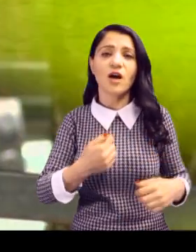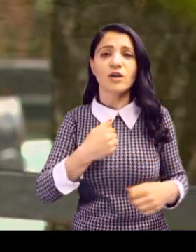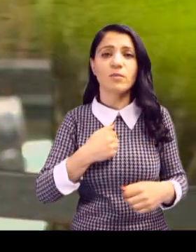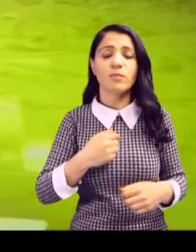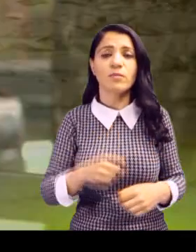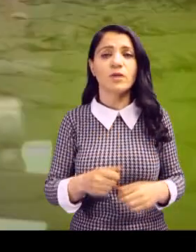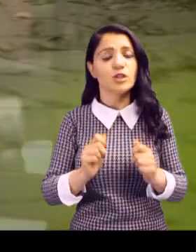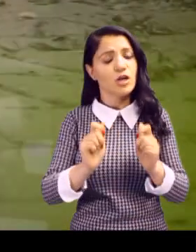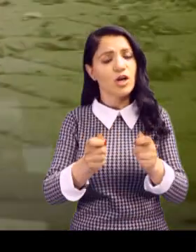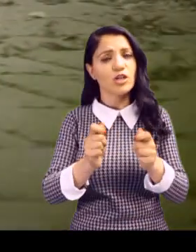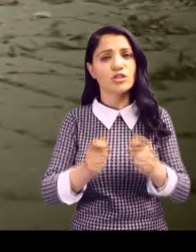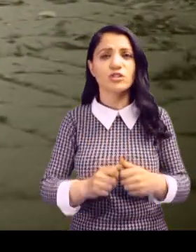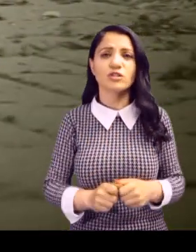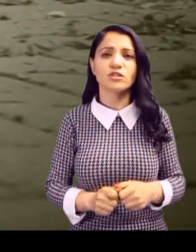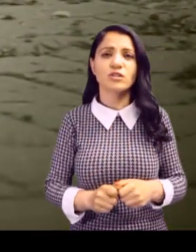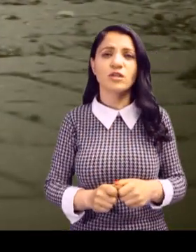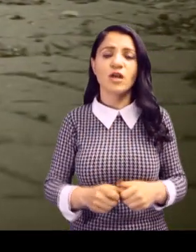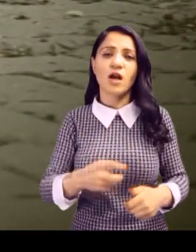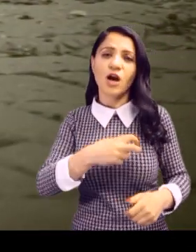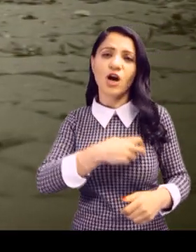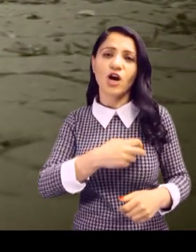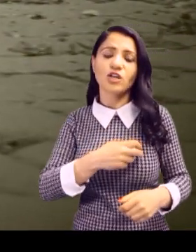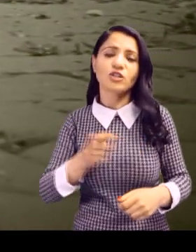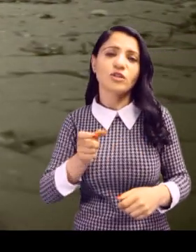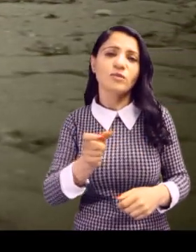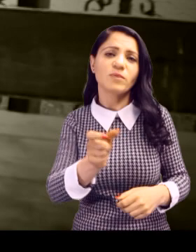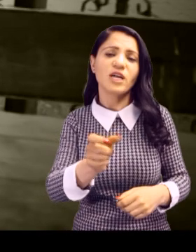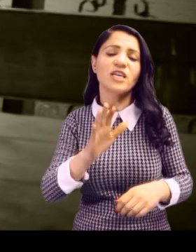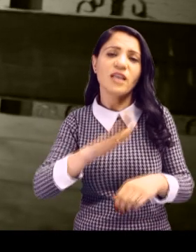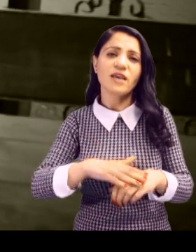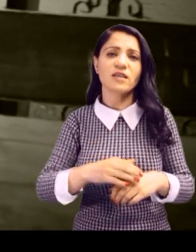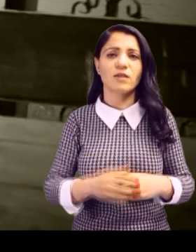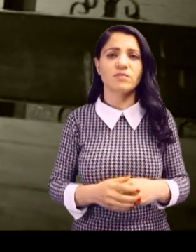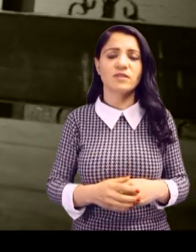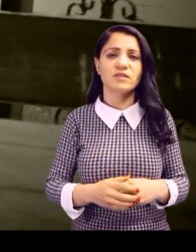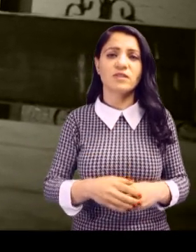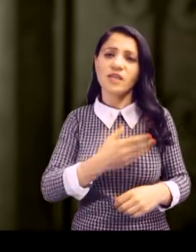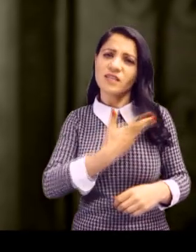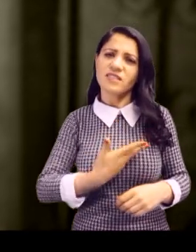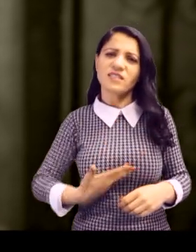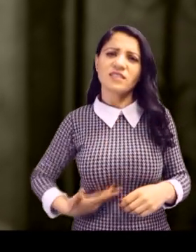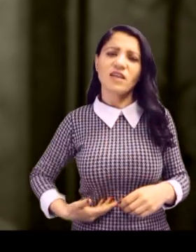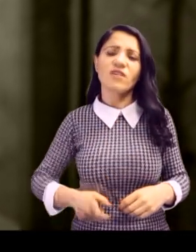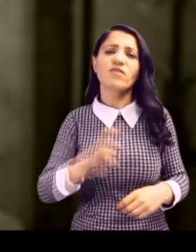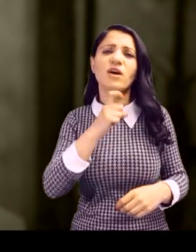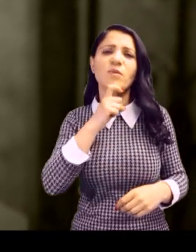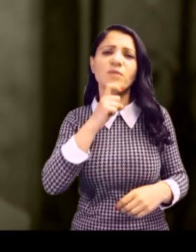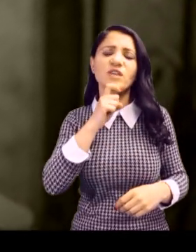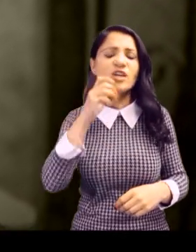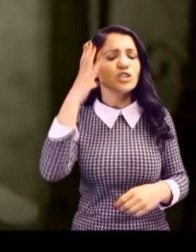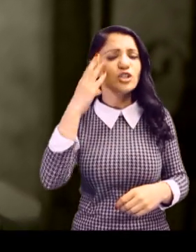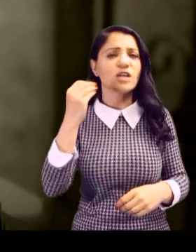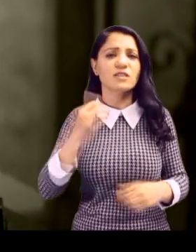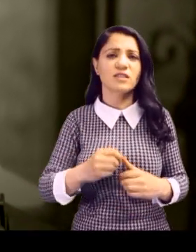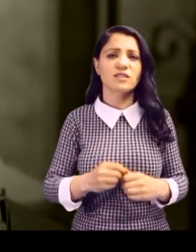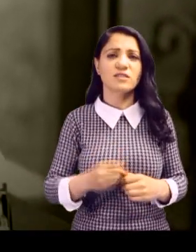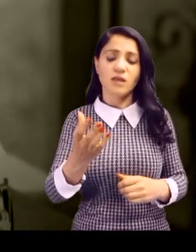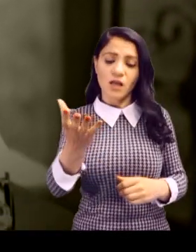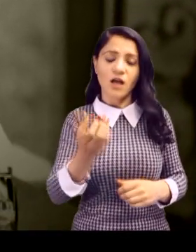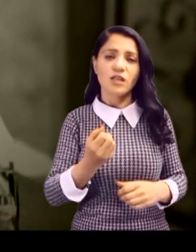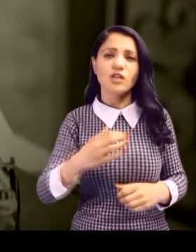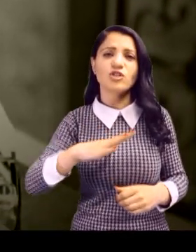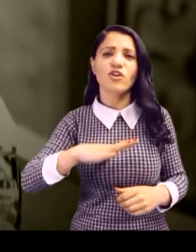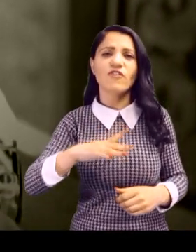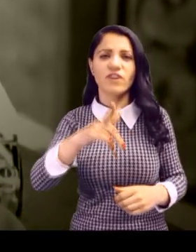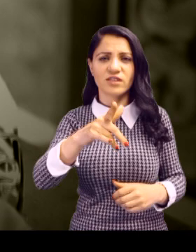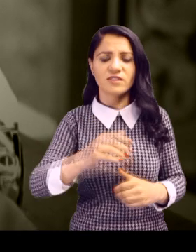kastın, aşkıma hile kattın. Sevdamı yanlış tarttın, alacağım